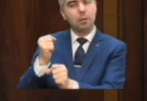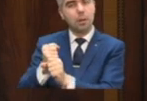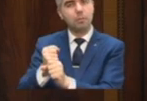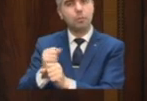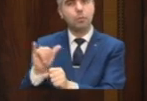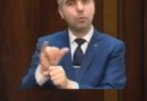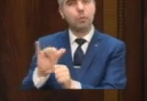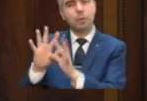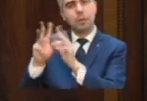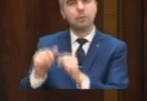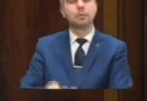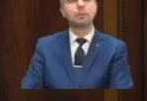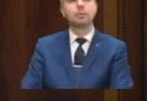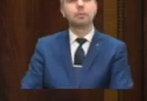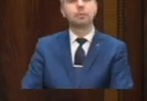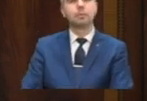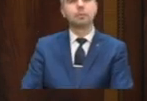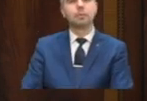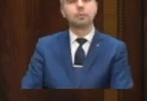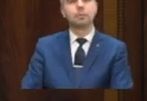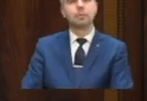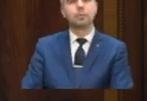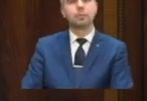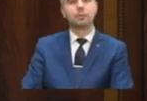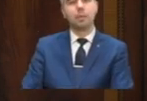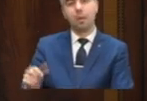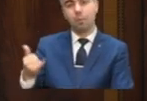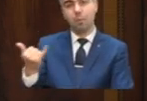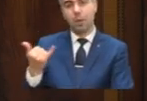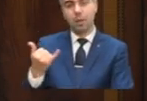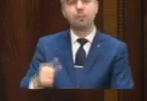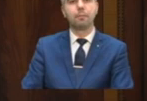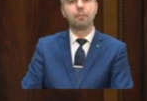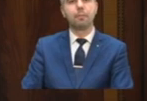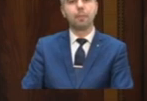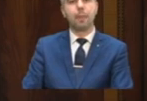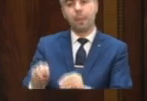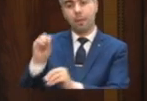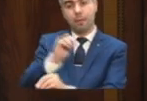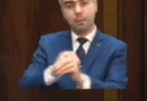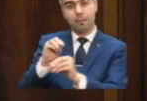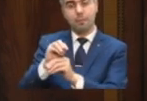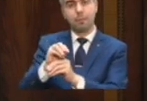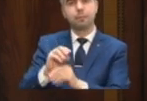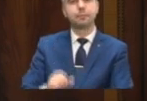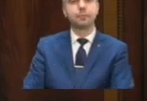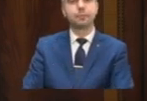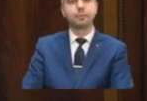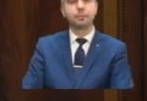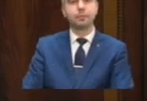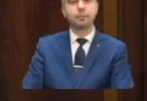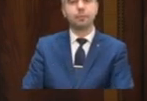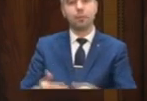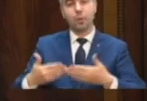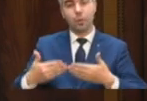هو كيهم بدرجة الأولى إعادة الهيكلة اللي جات في سؤالكم. اليوم من